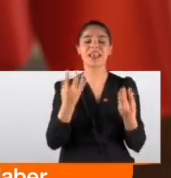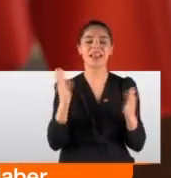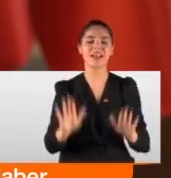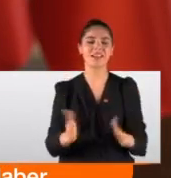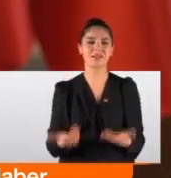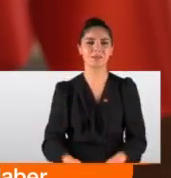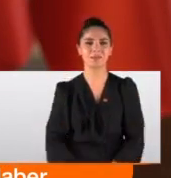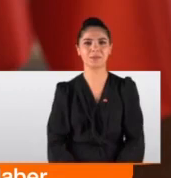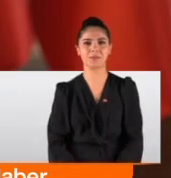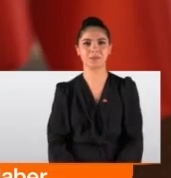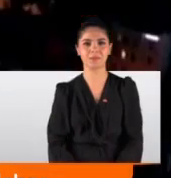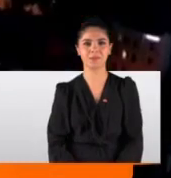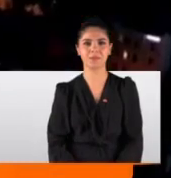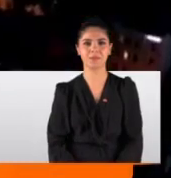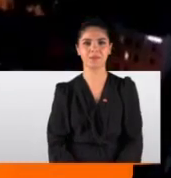sağlıcakla.